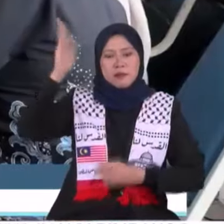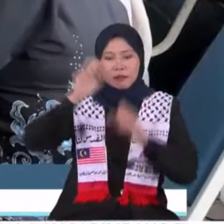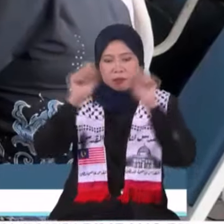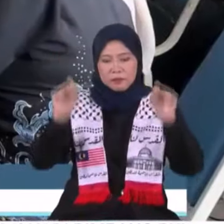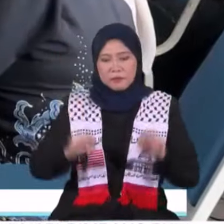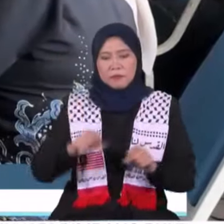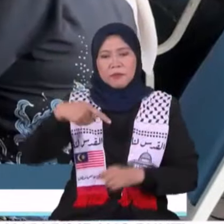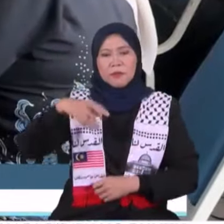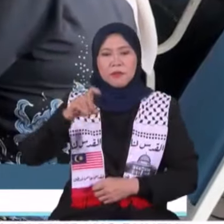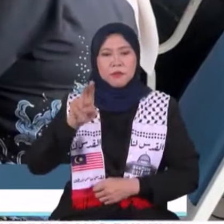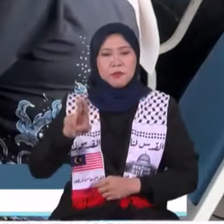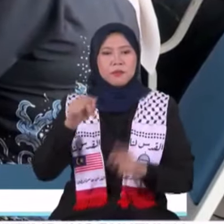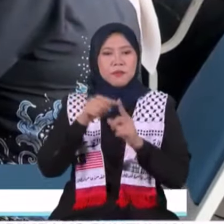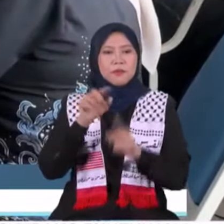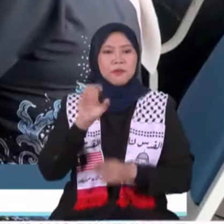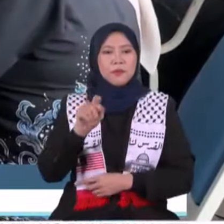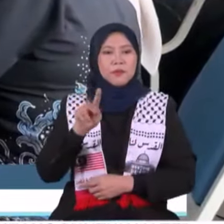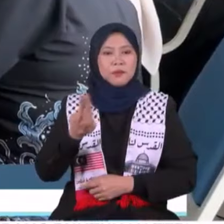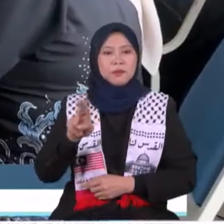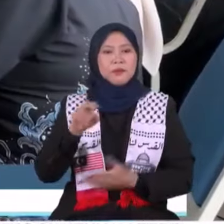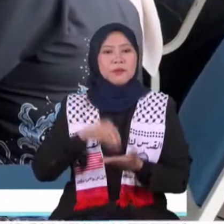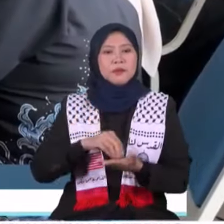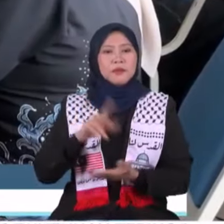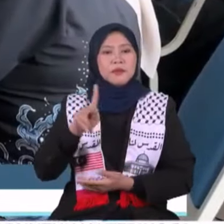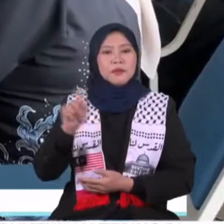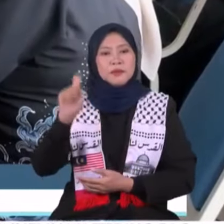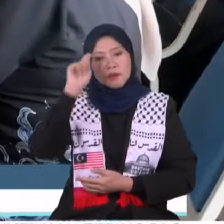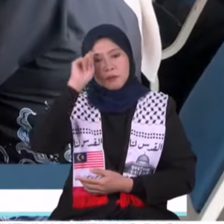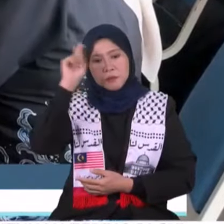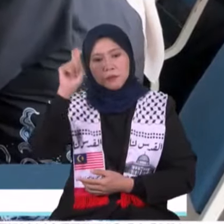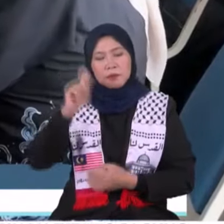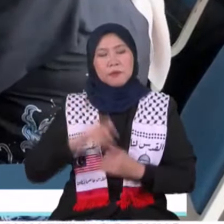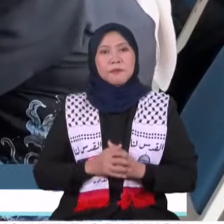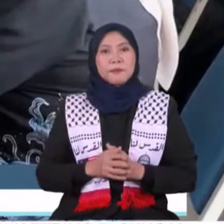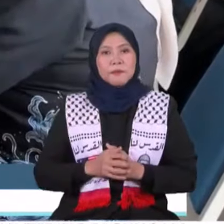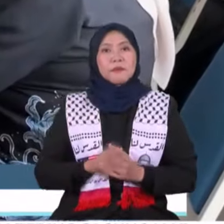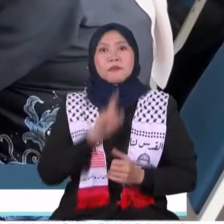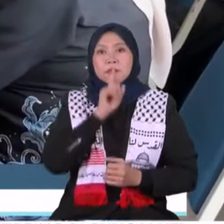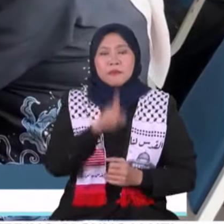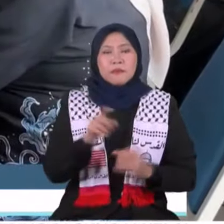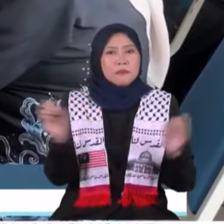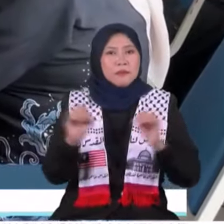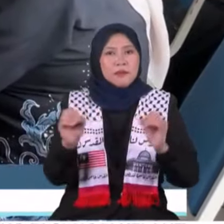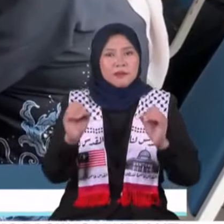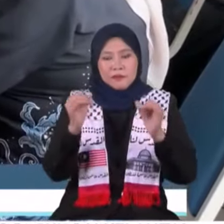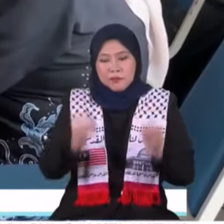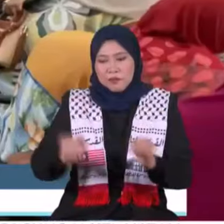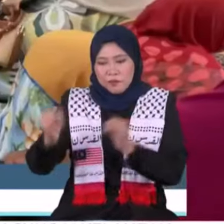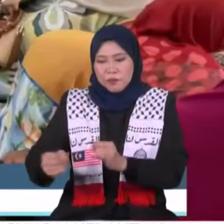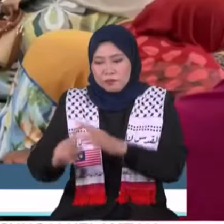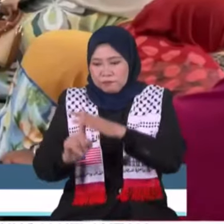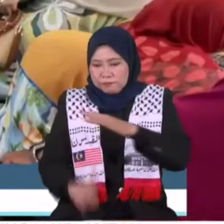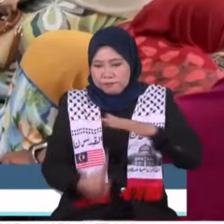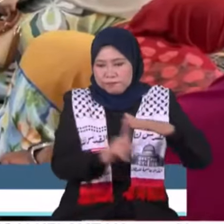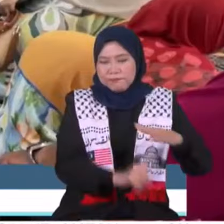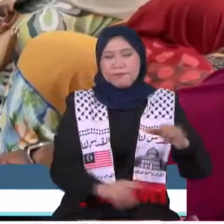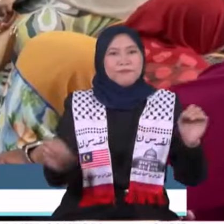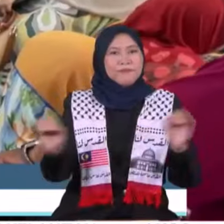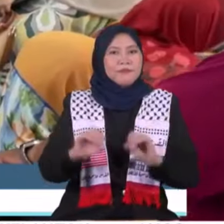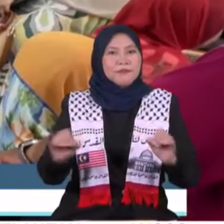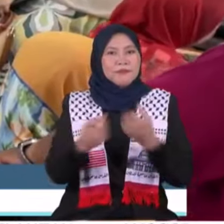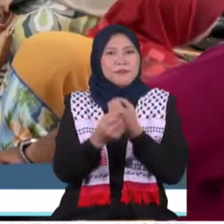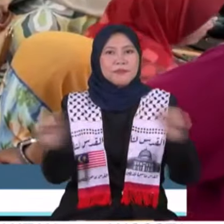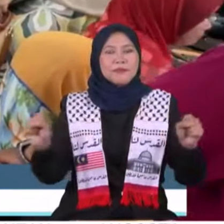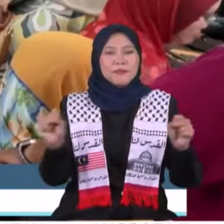kepada golongan kurang upaya Oku di Kuala Terengganu inisiatif itu penting bagi memastikan tiada individu tercicir dalam menerima manfaat yang